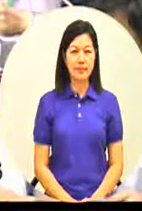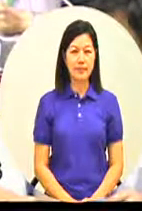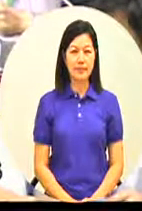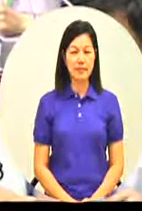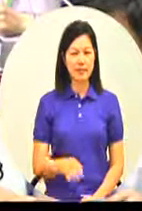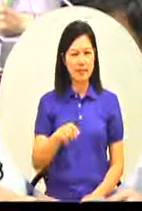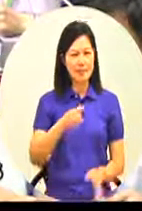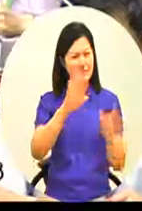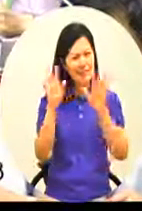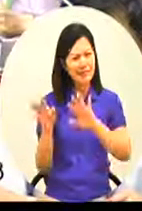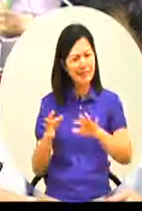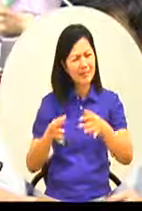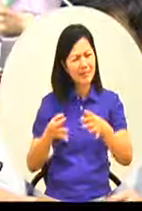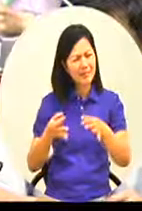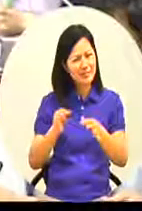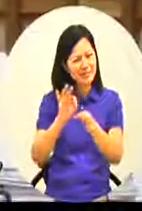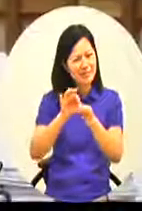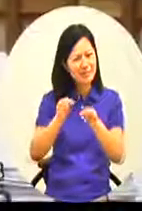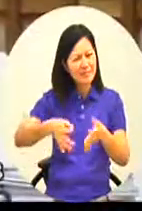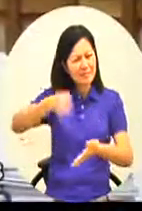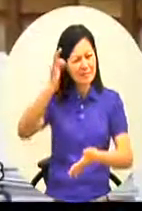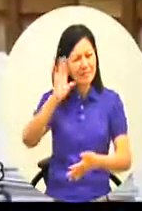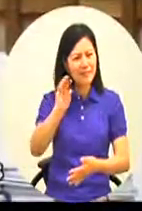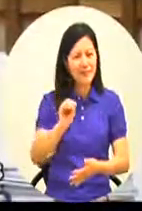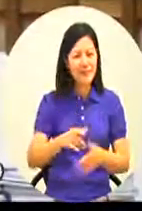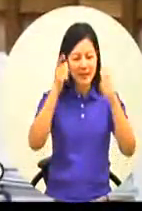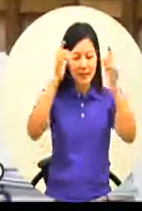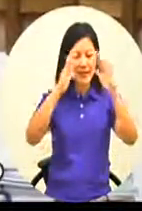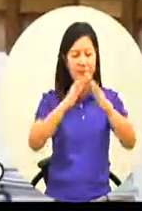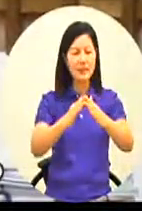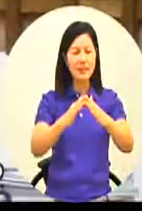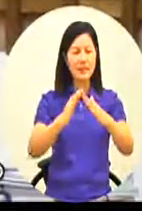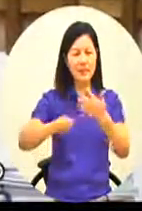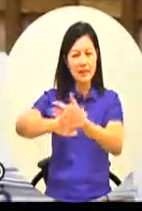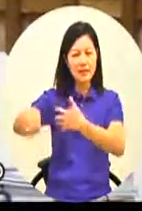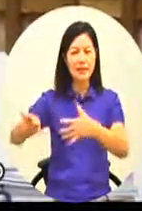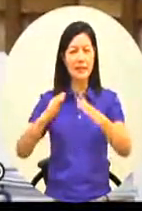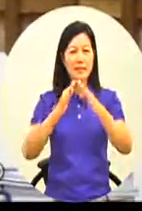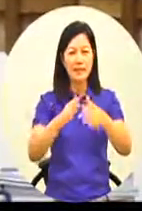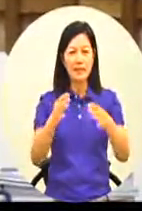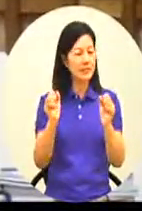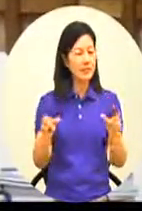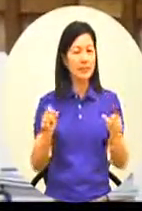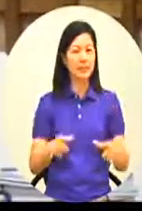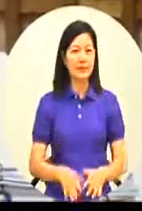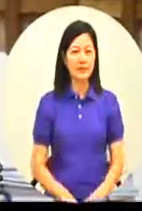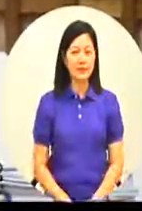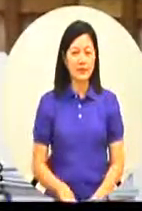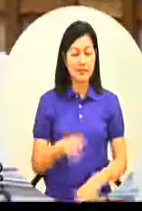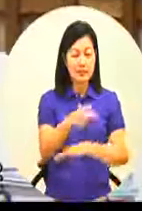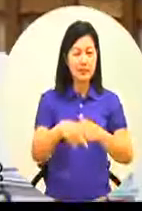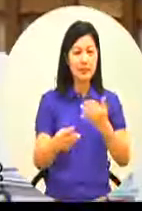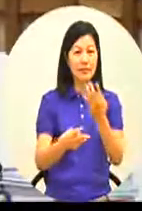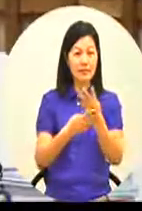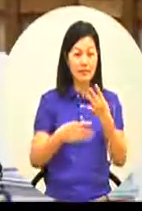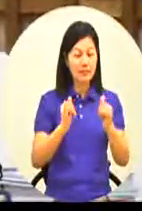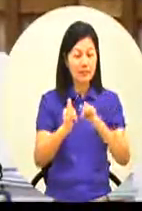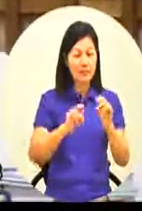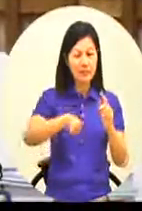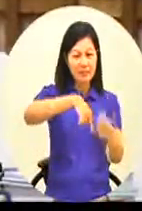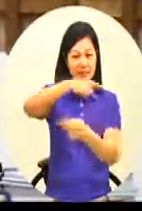这安尼敢无较悬？你甲看，因为高雄市含其他的都市无共。是农业社会转入工业社